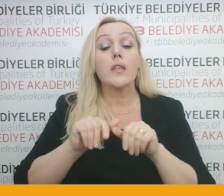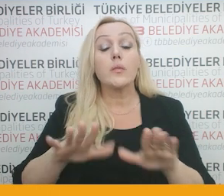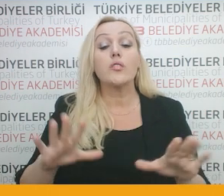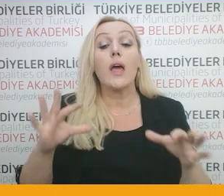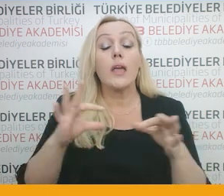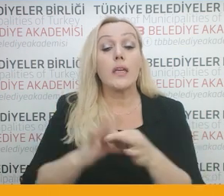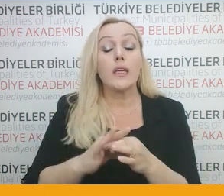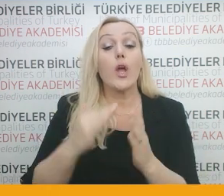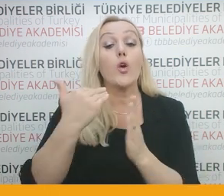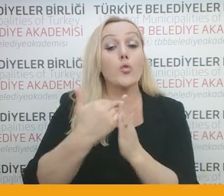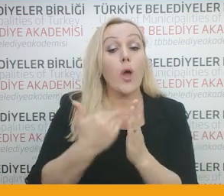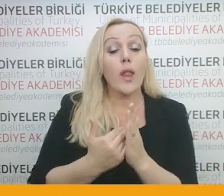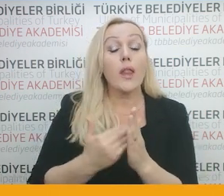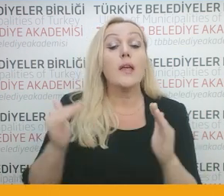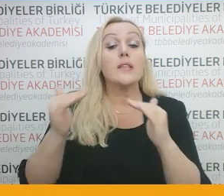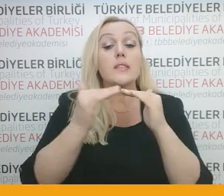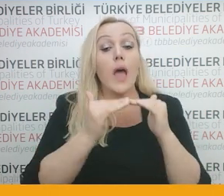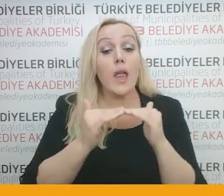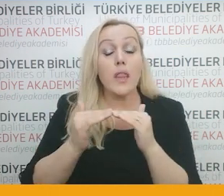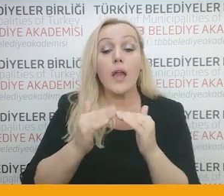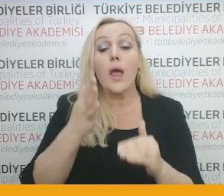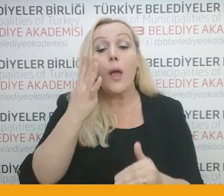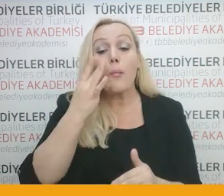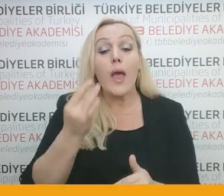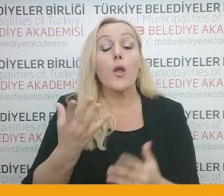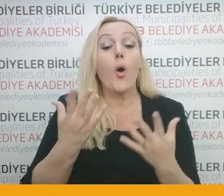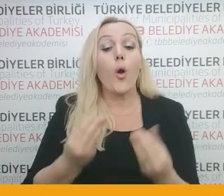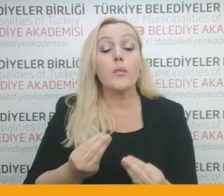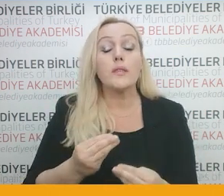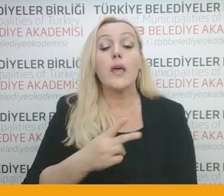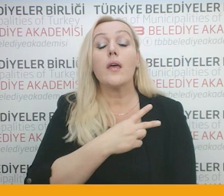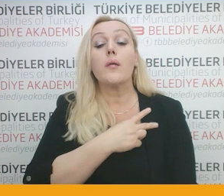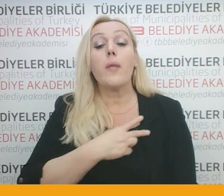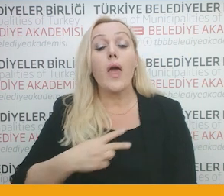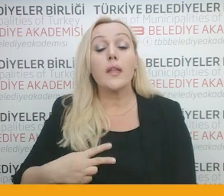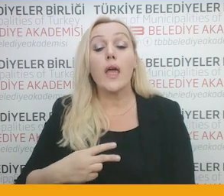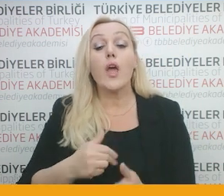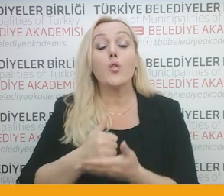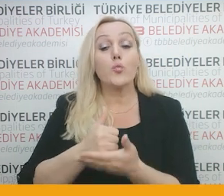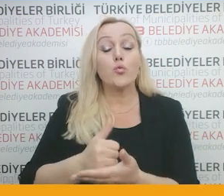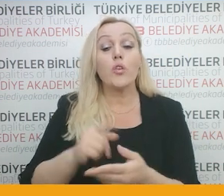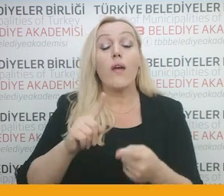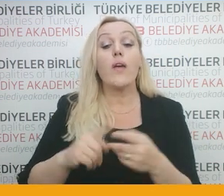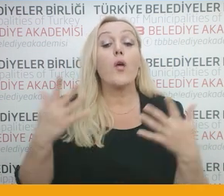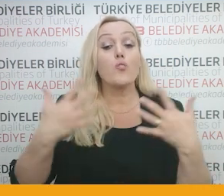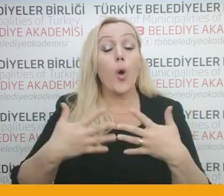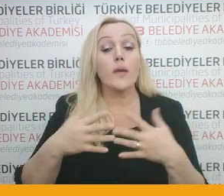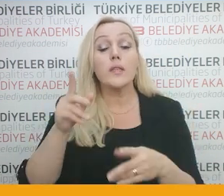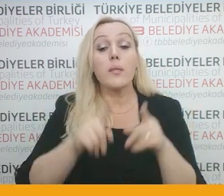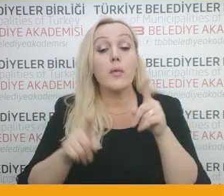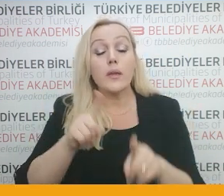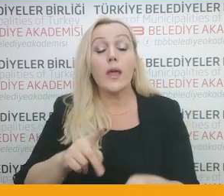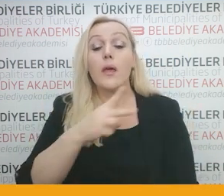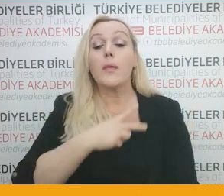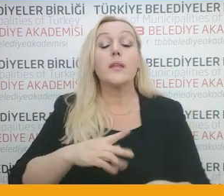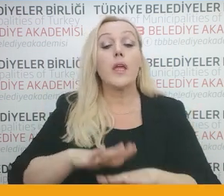usul, esas, ilke ve standartların belirlenmesi. Gördüğünüz gibi arkadaşlar, mahalli idare bütçe ve muhasebe yönetmeliği belediyede yaptığımız